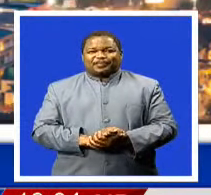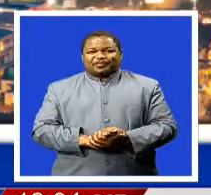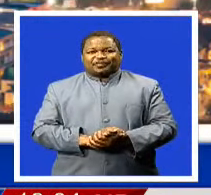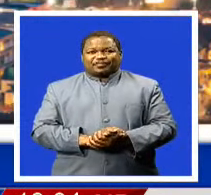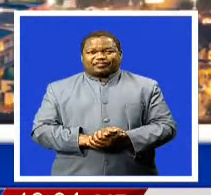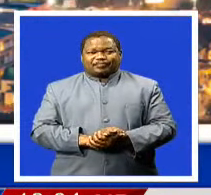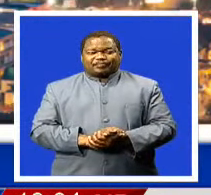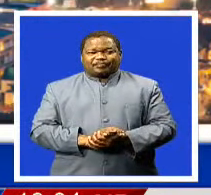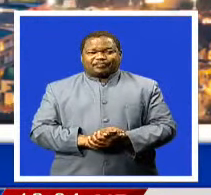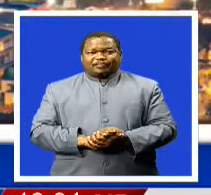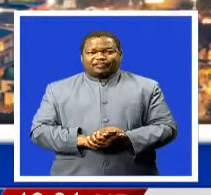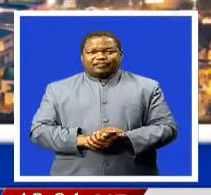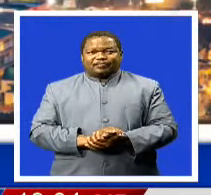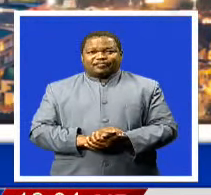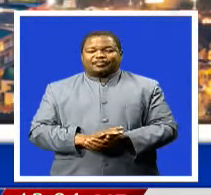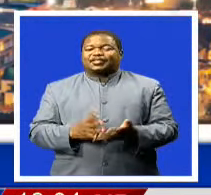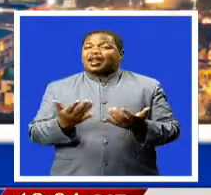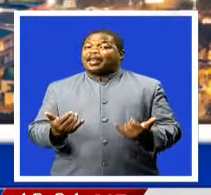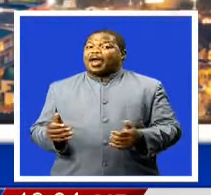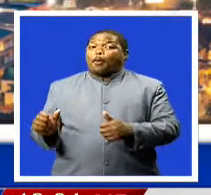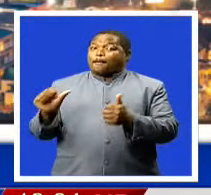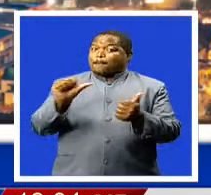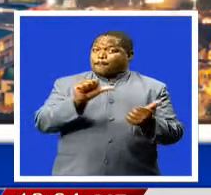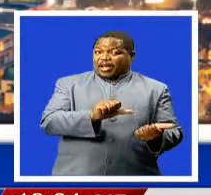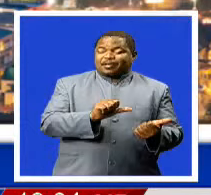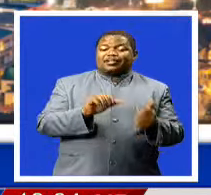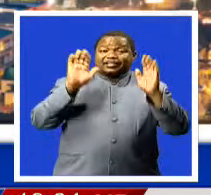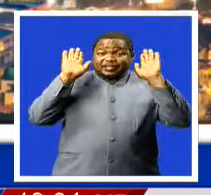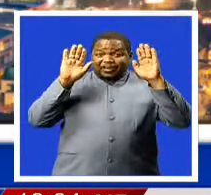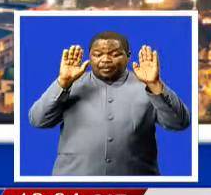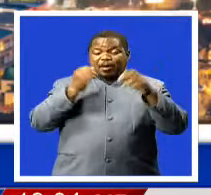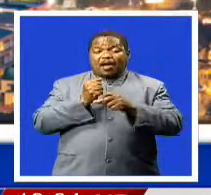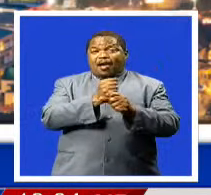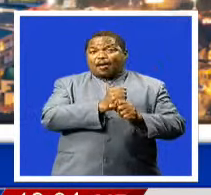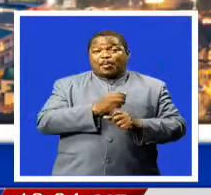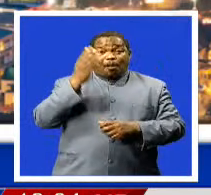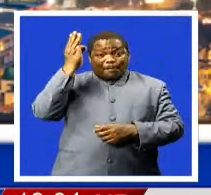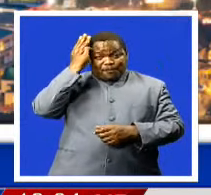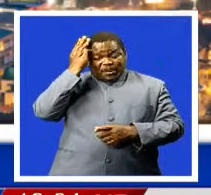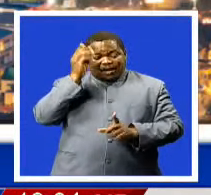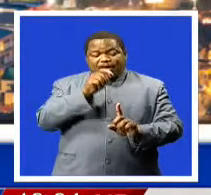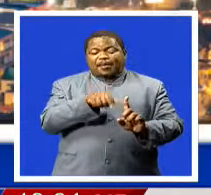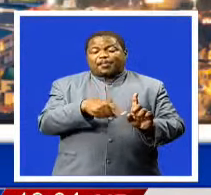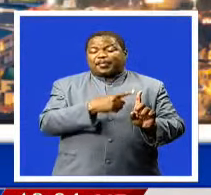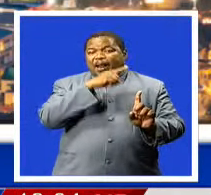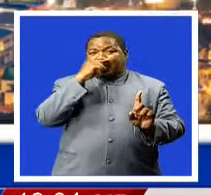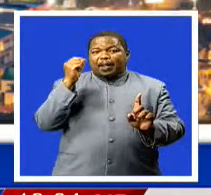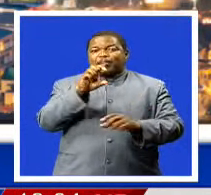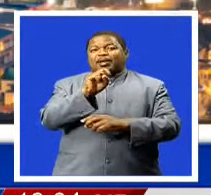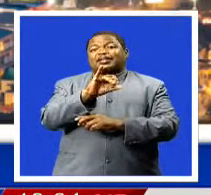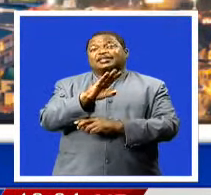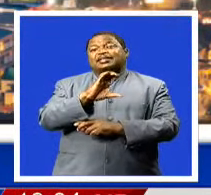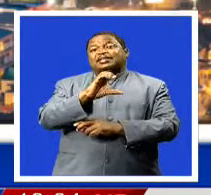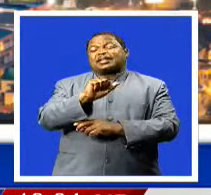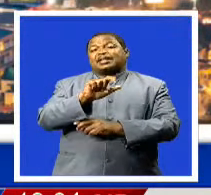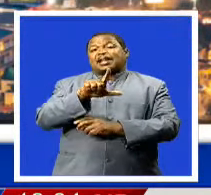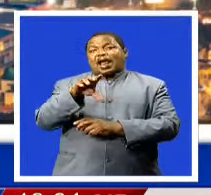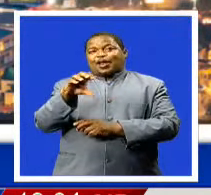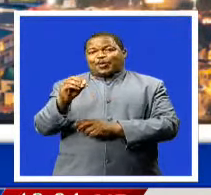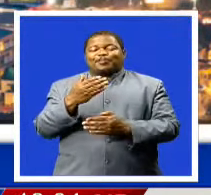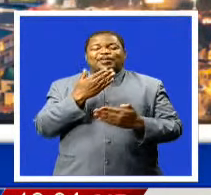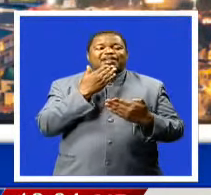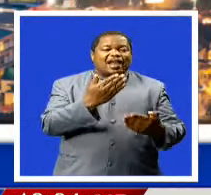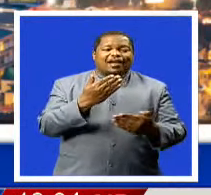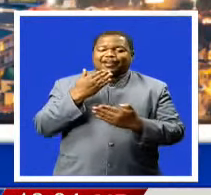Mbukeli lesikhathi sitawubuyela kiyo indzaba yetfu yekucala. Izinyana umfana inkosi sicalo selibonge inhlokomalo kanye